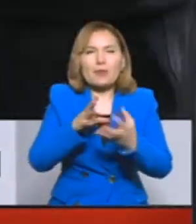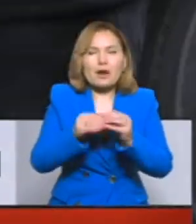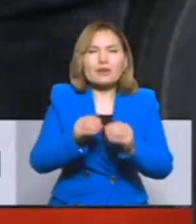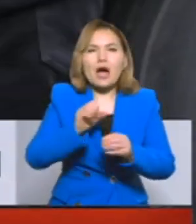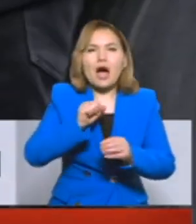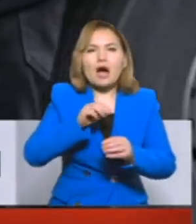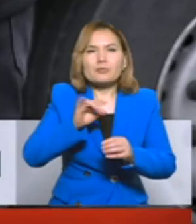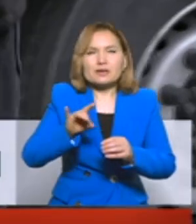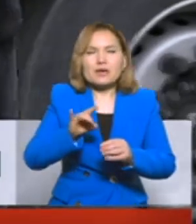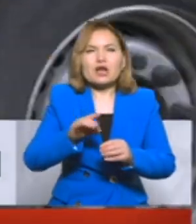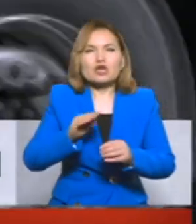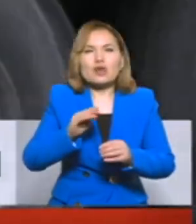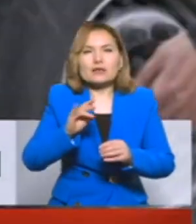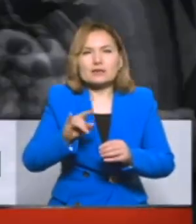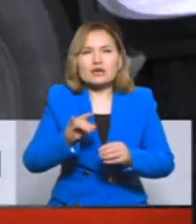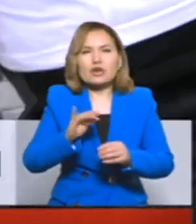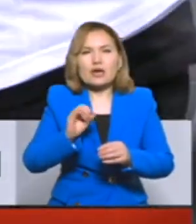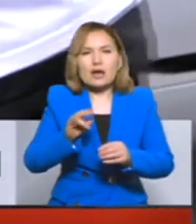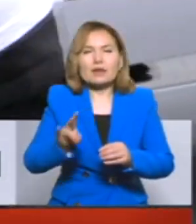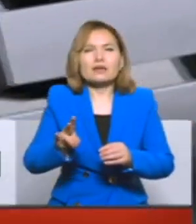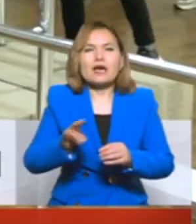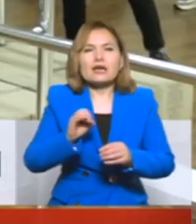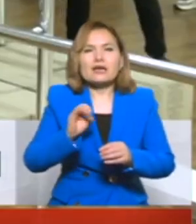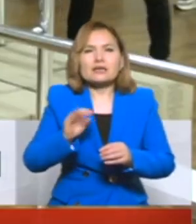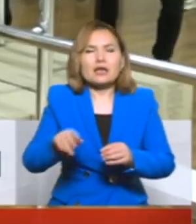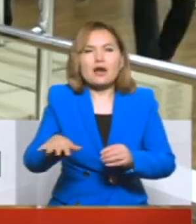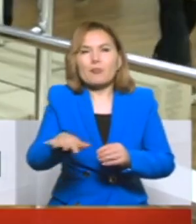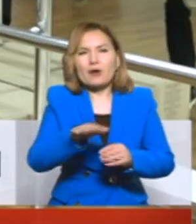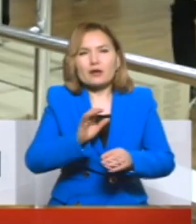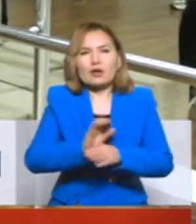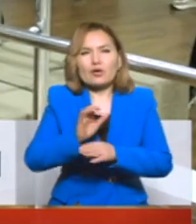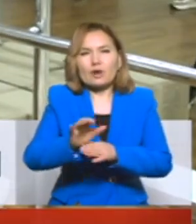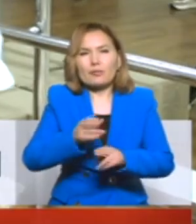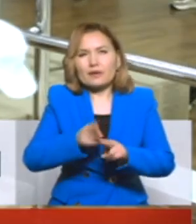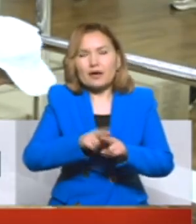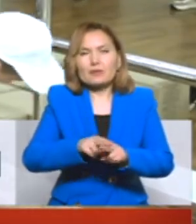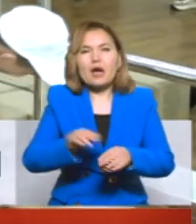заттар, Атбасар, Жақсы, Жарғайын, Есіл аудандарына